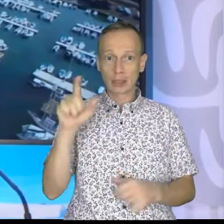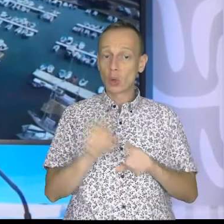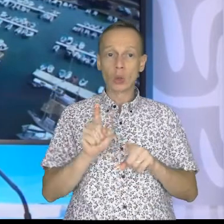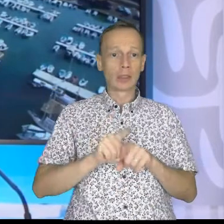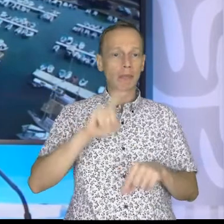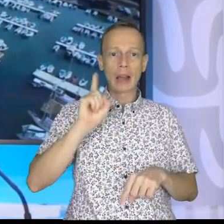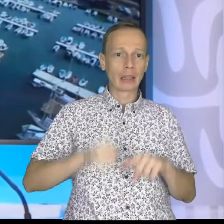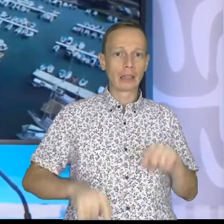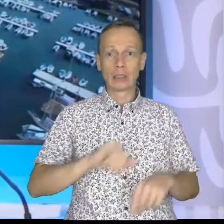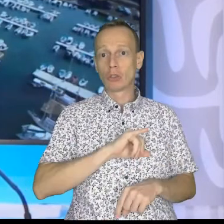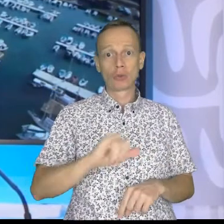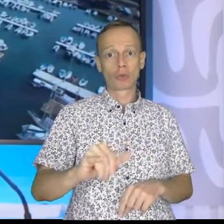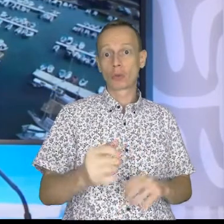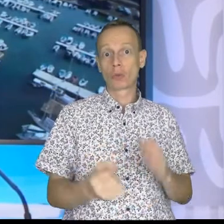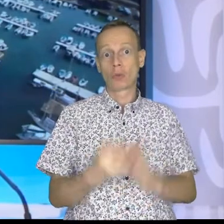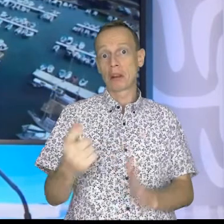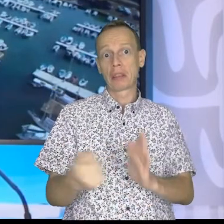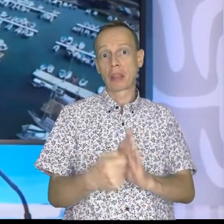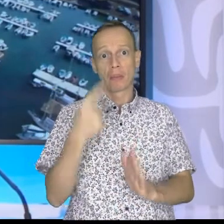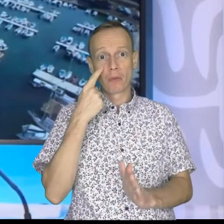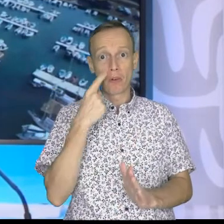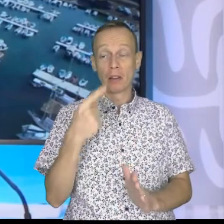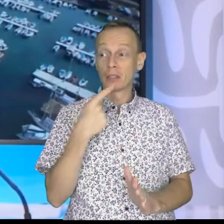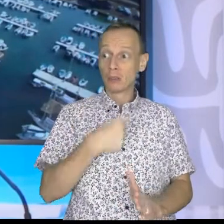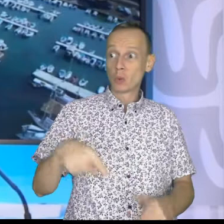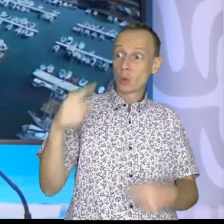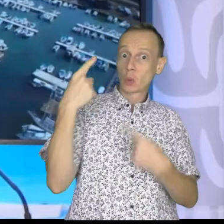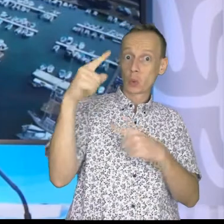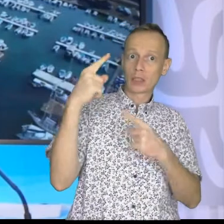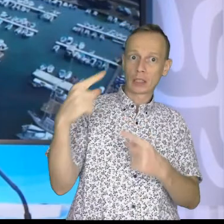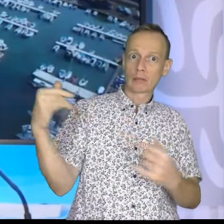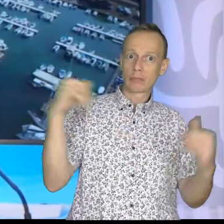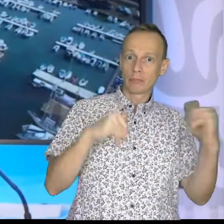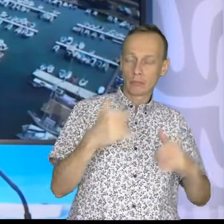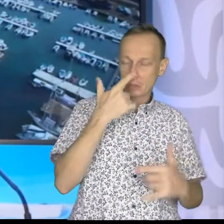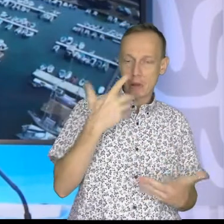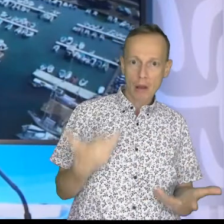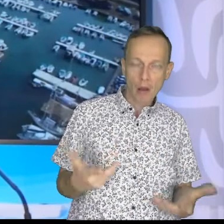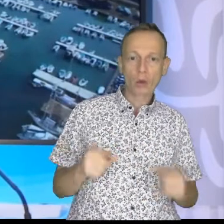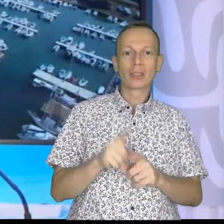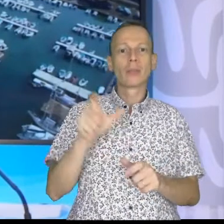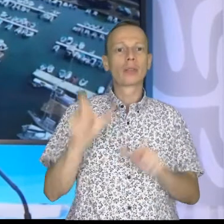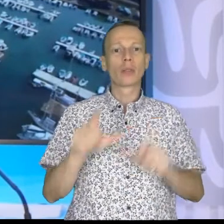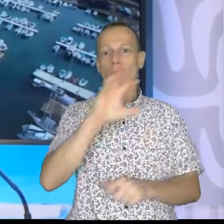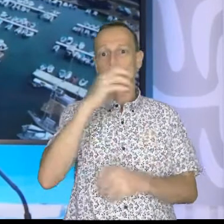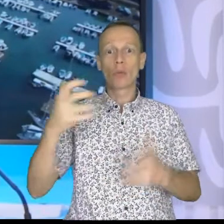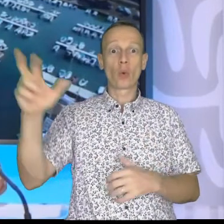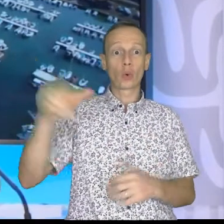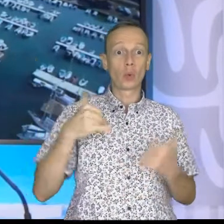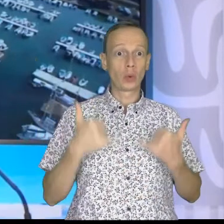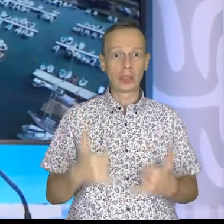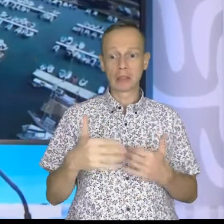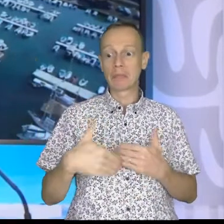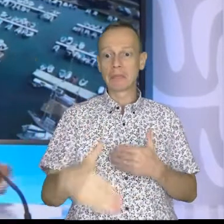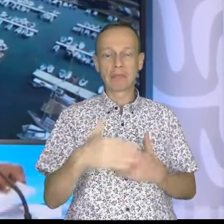aussi interdits jusqu'à nouvel ordre, ce qui pourrait impacter notre tourisme, mais aussi les Polynésiens qui veulent revenir au Fénois dans